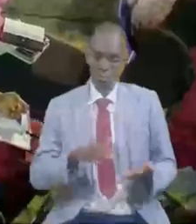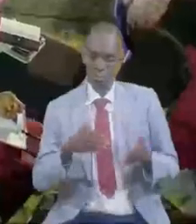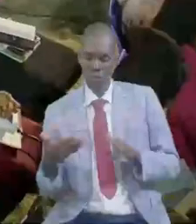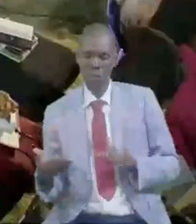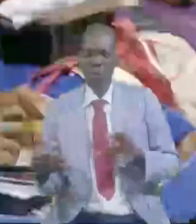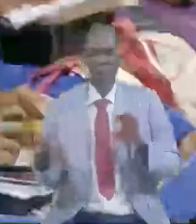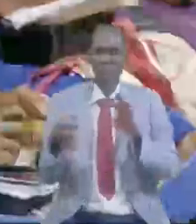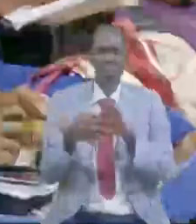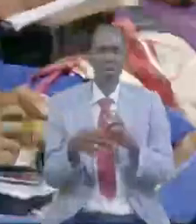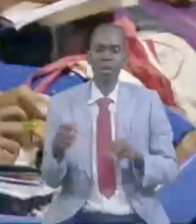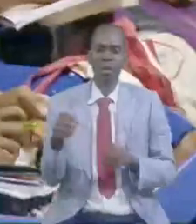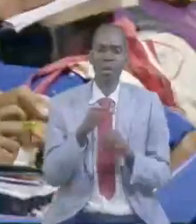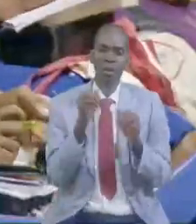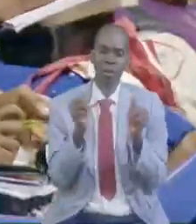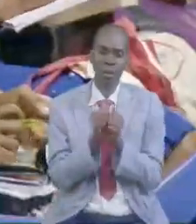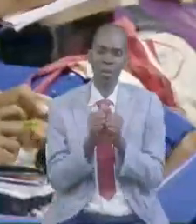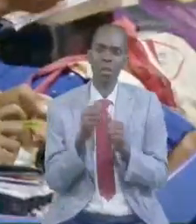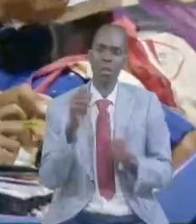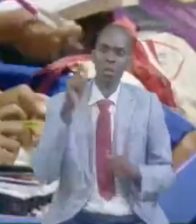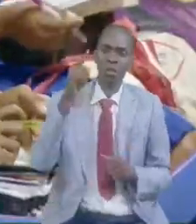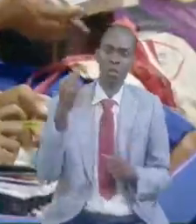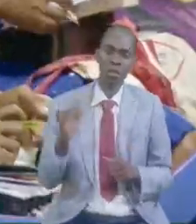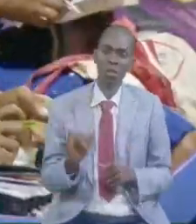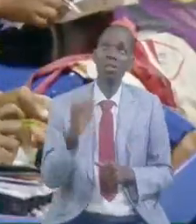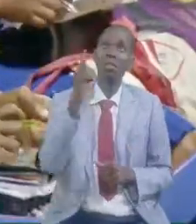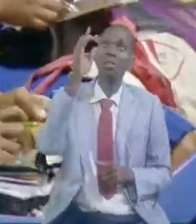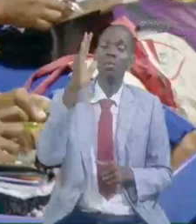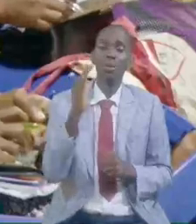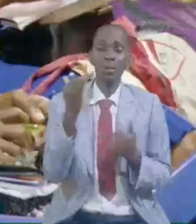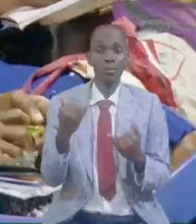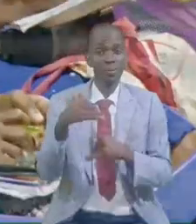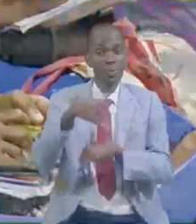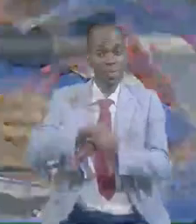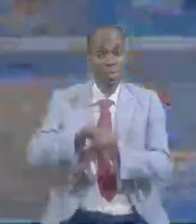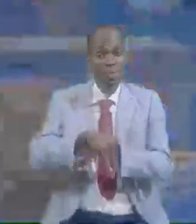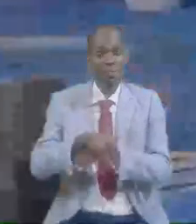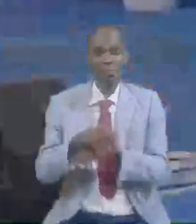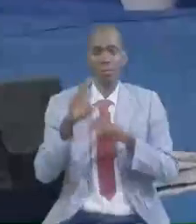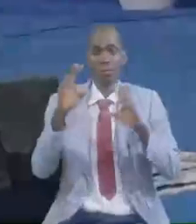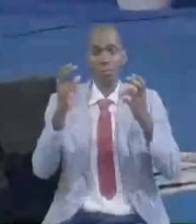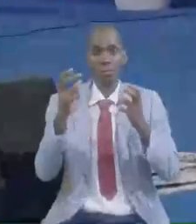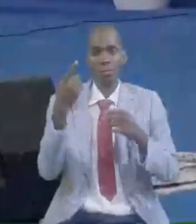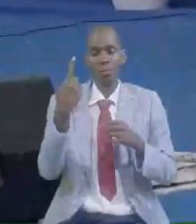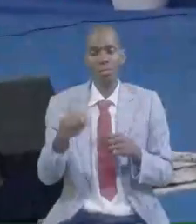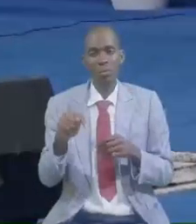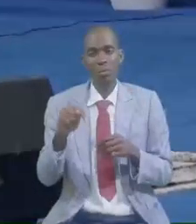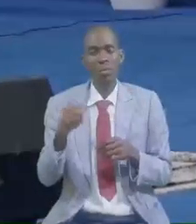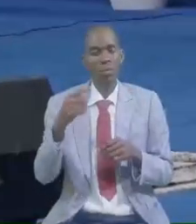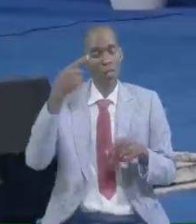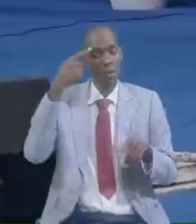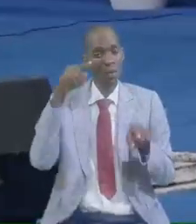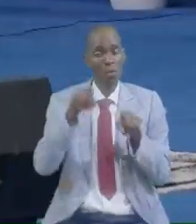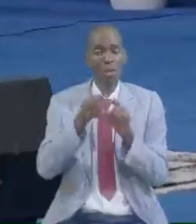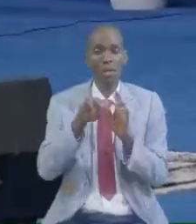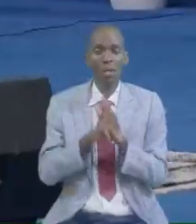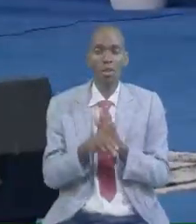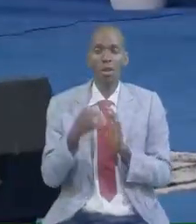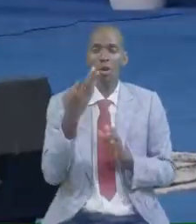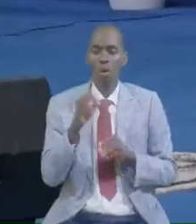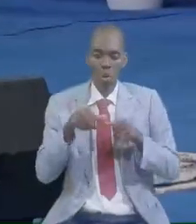te joint au Seigneur Dieu éternel. Donc ce soir, l'alliance de la liberté